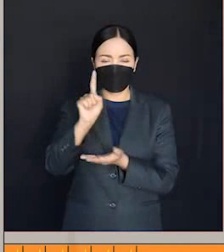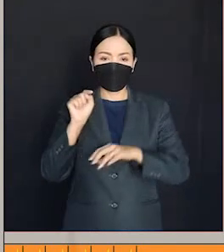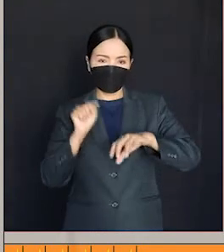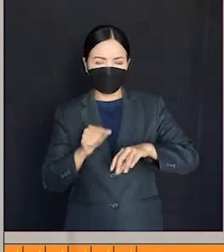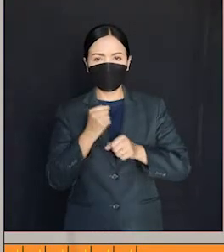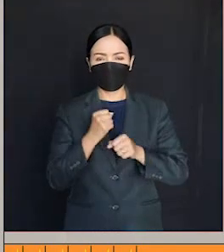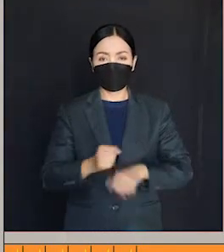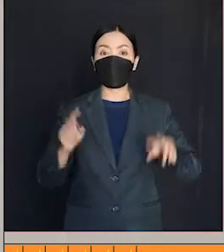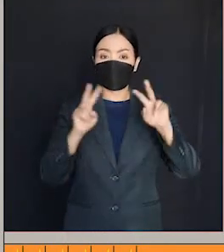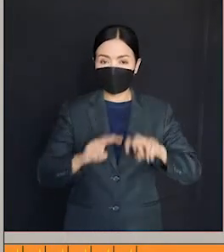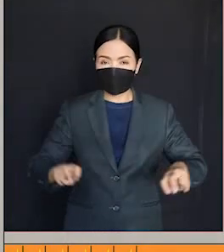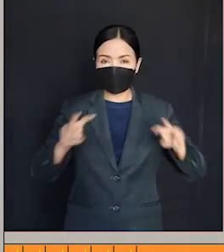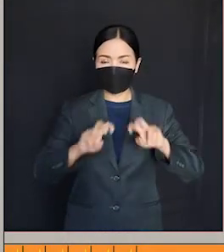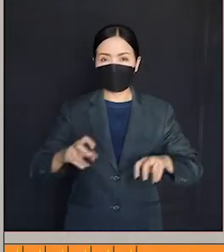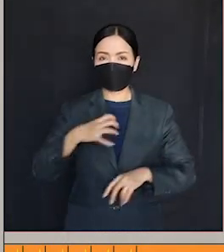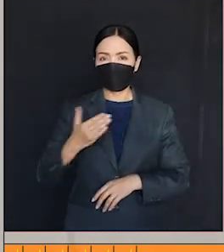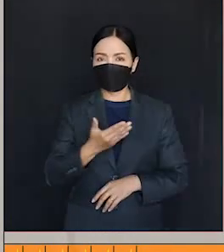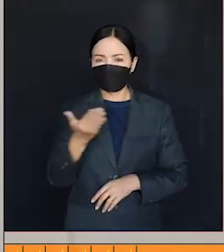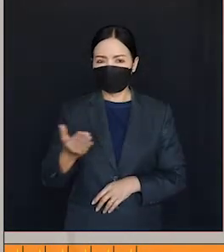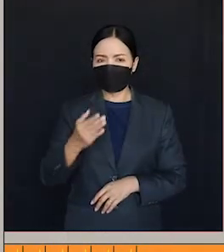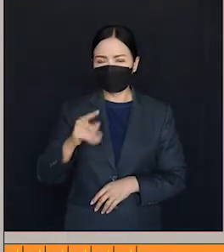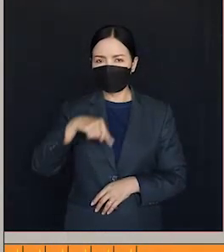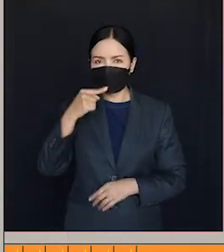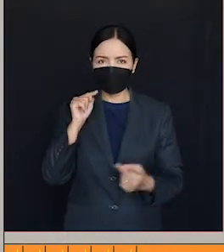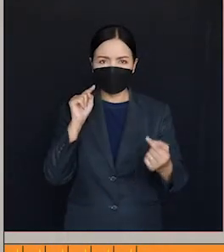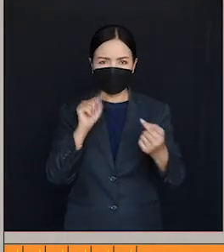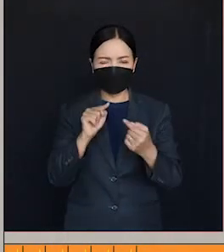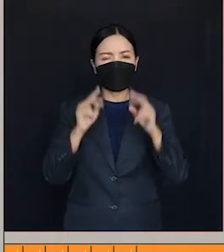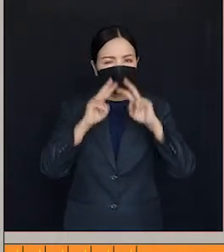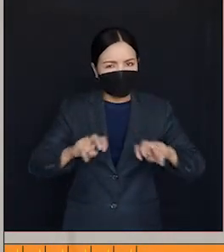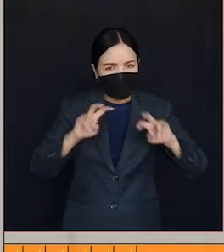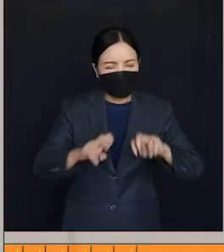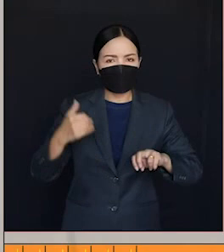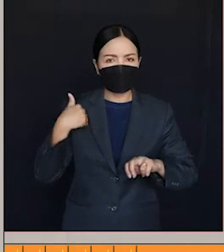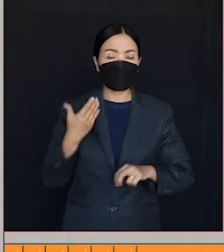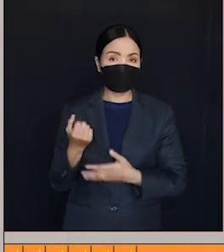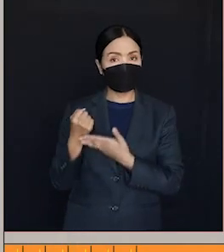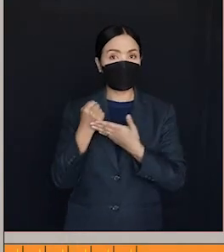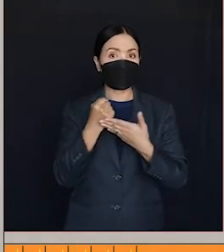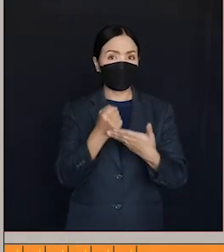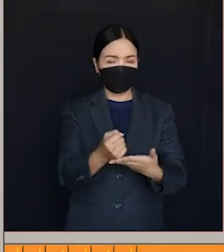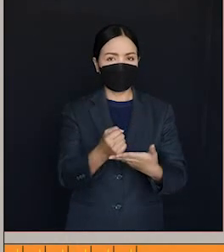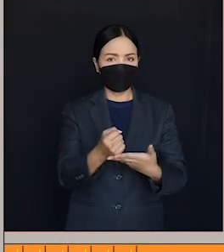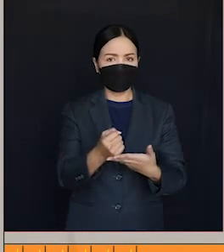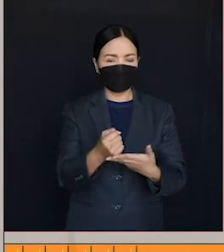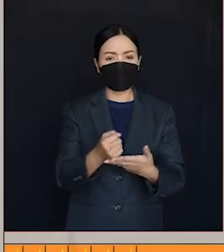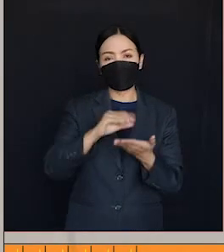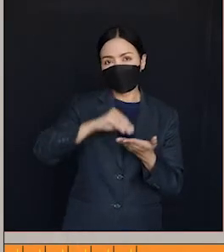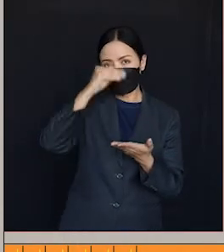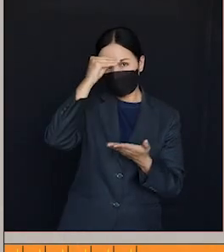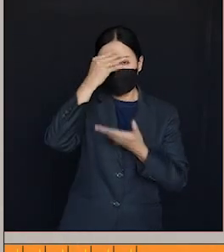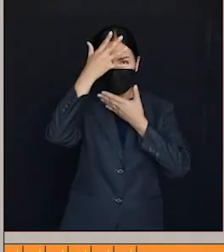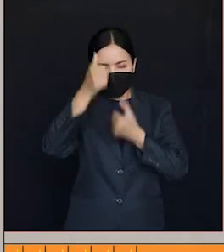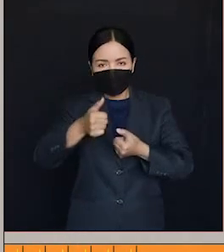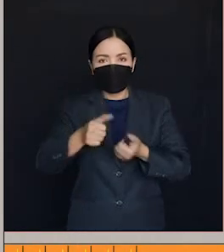การวิจัยด้วยอยากให้อาจารย์พูดถึงว่าเรื่องของผลการวิจัยเนี่ยเรามีส่วนช่วยในเรื่องของนักศึกษาที่สนใจเ